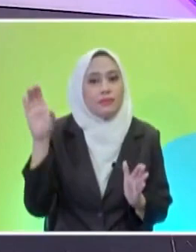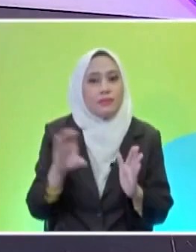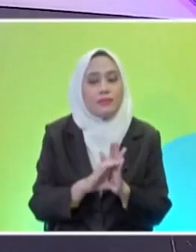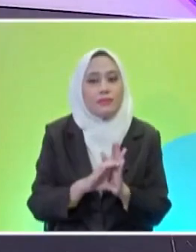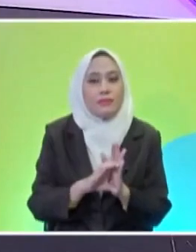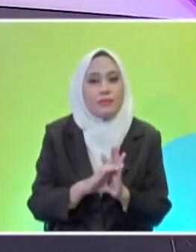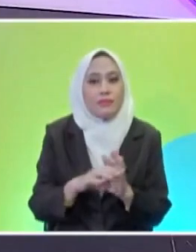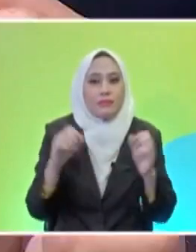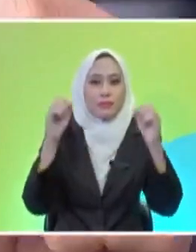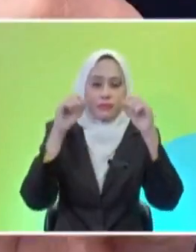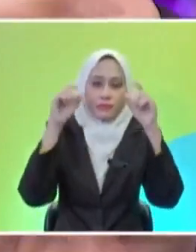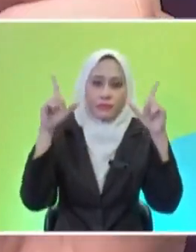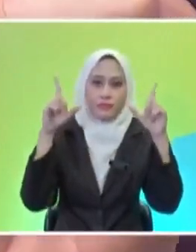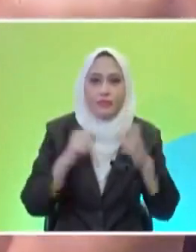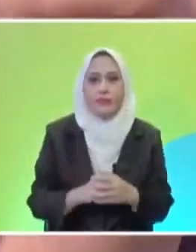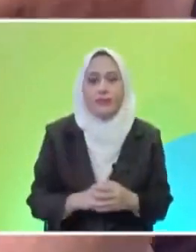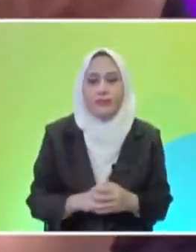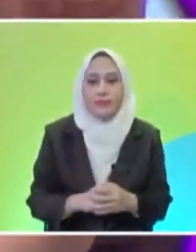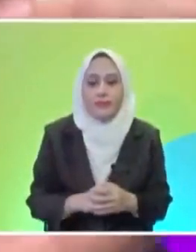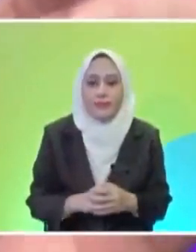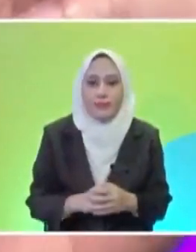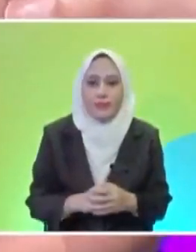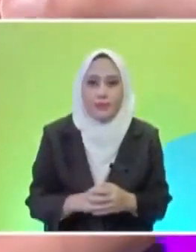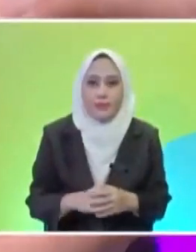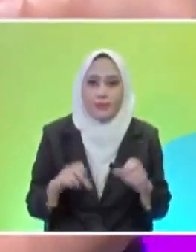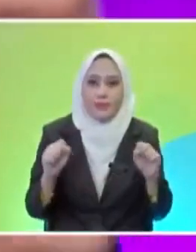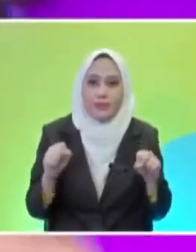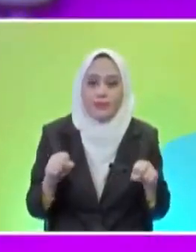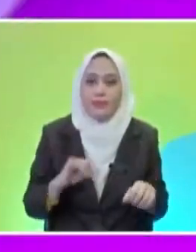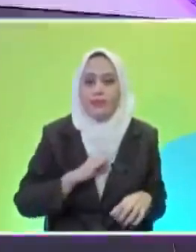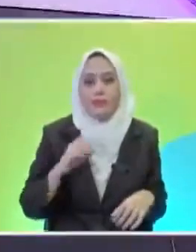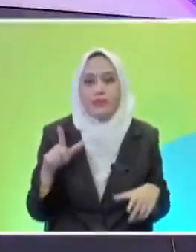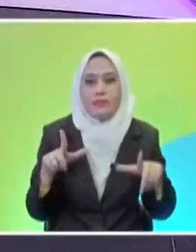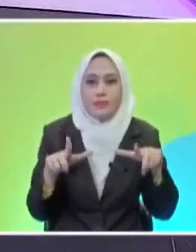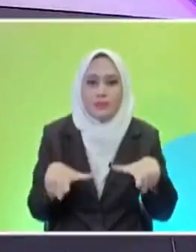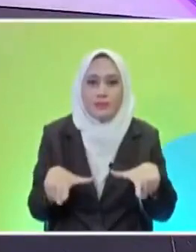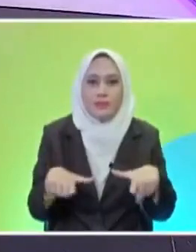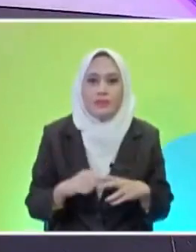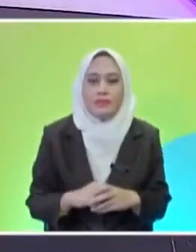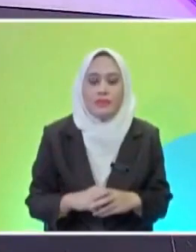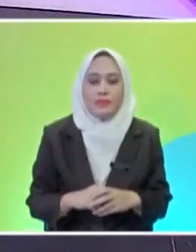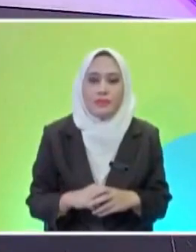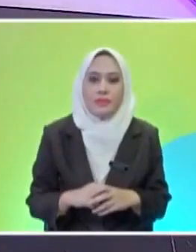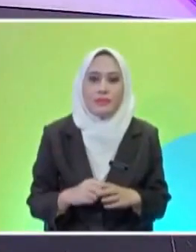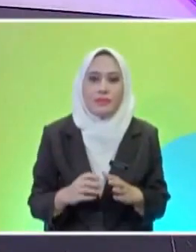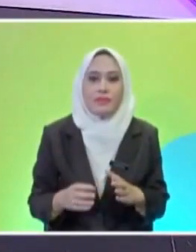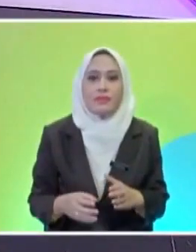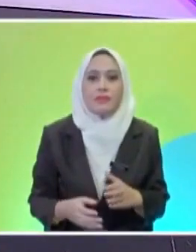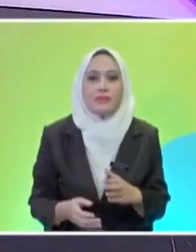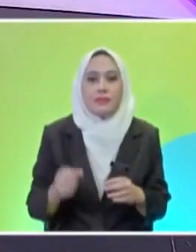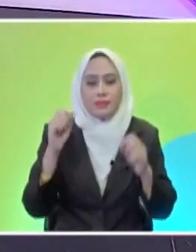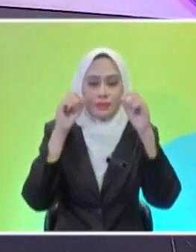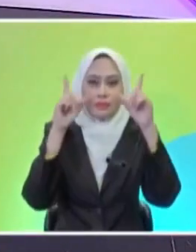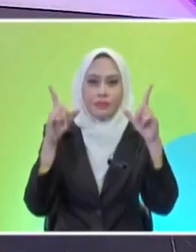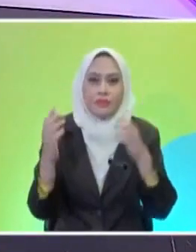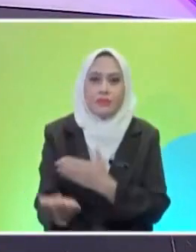rasa bangun pagi ni, cikgu. Ya. Boleh saya tampal, cikgu? Boleh. Ini pun gambar bangun pagi. Bangun pagi.